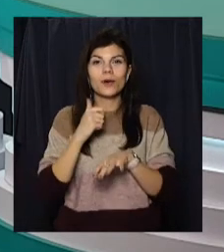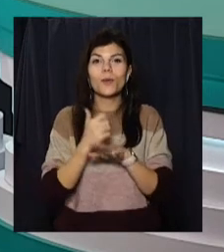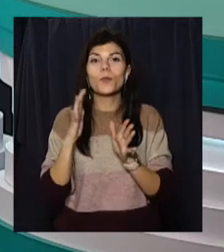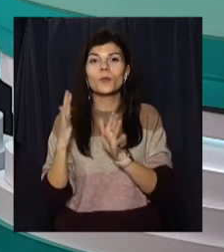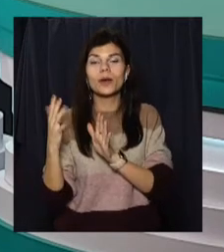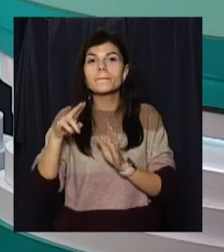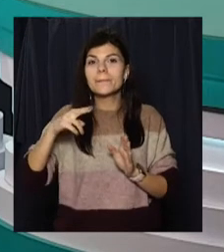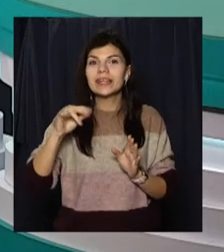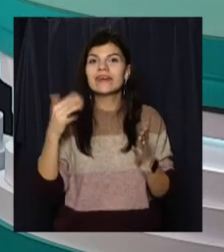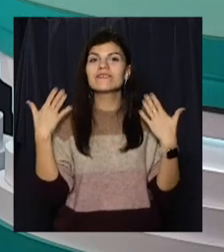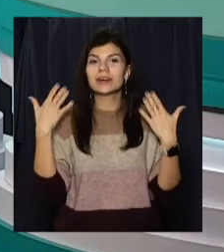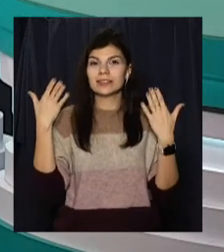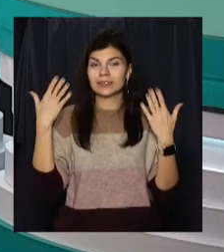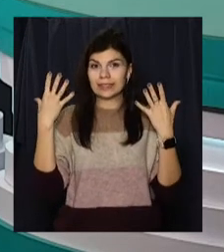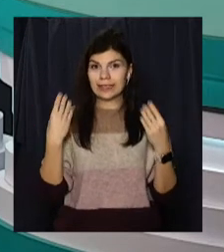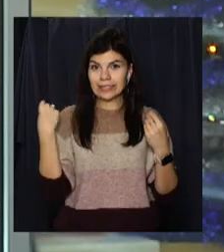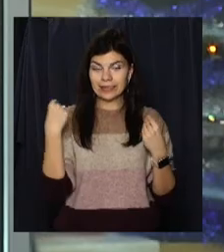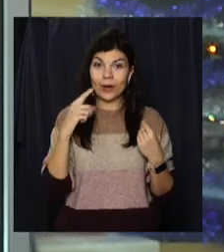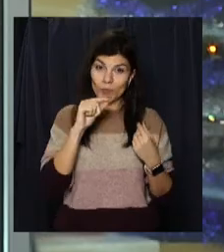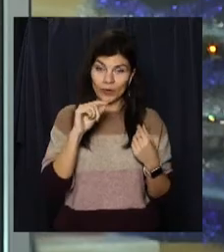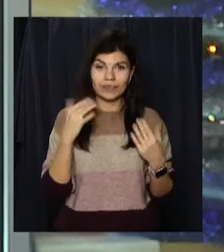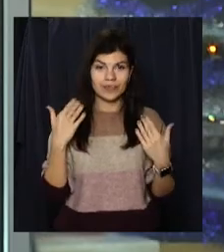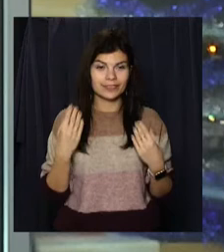події понеділка та вихідних – далі у випуску.